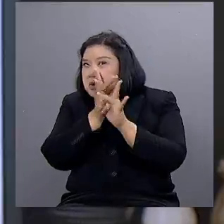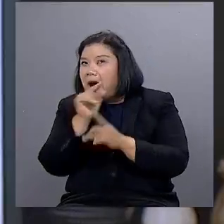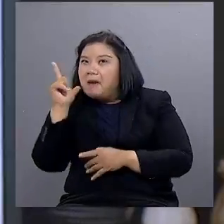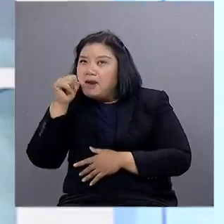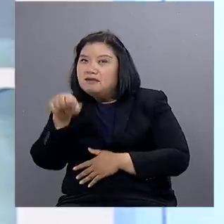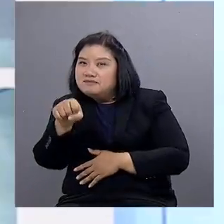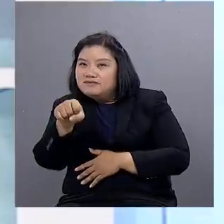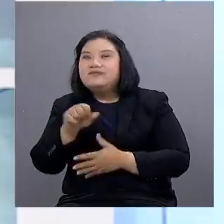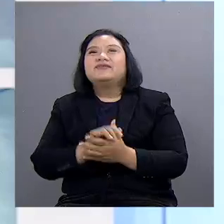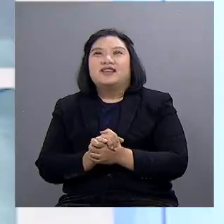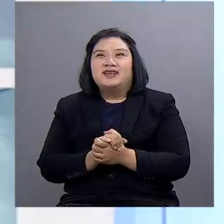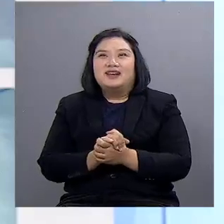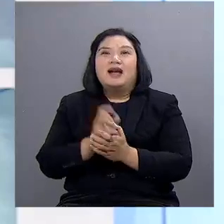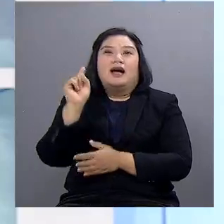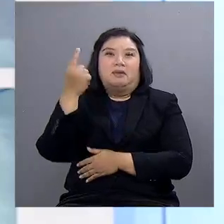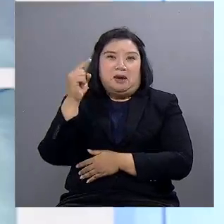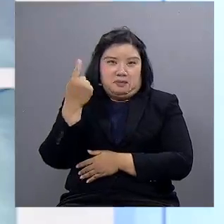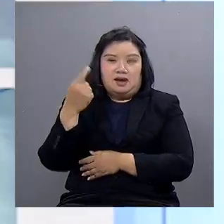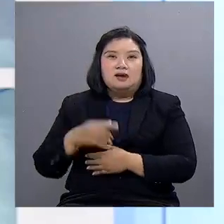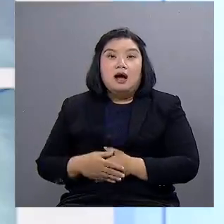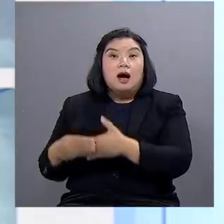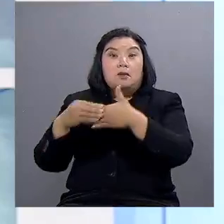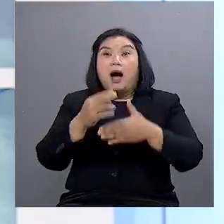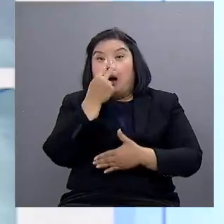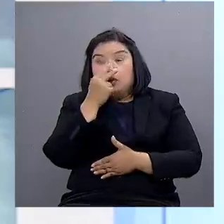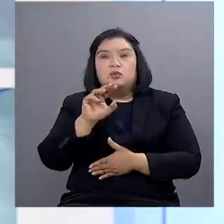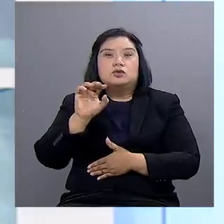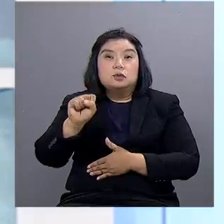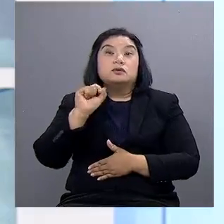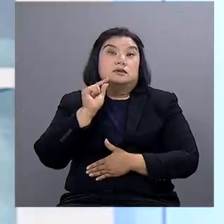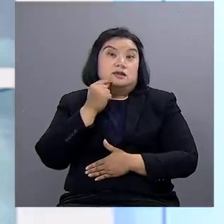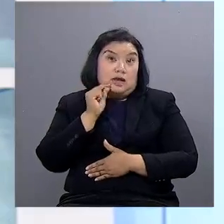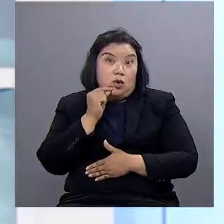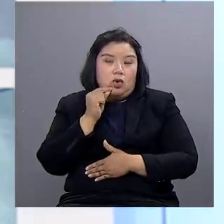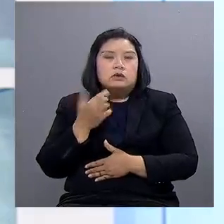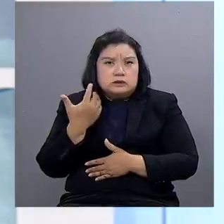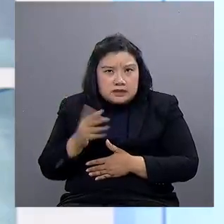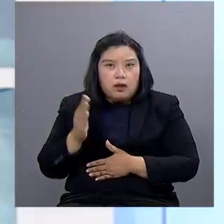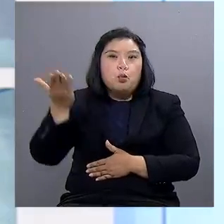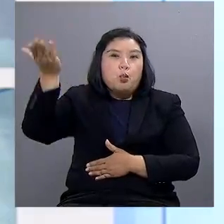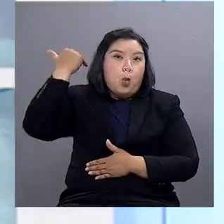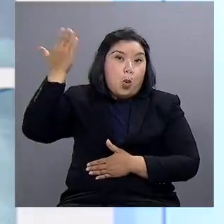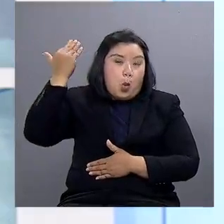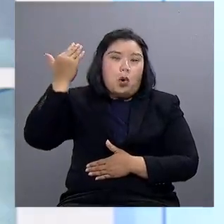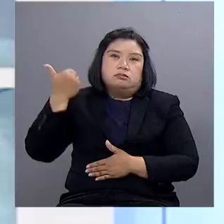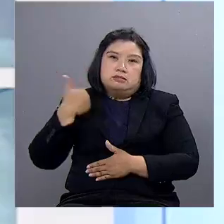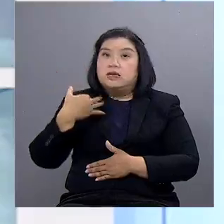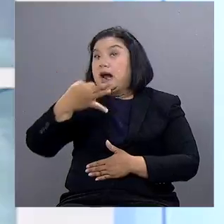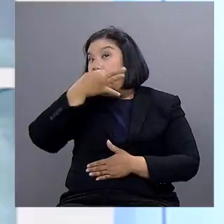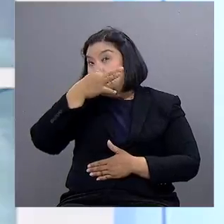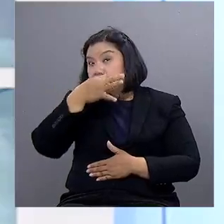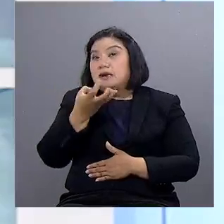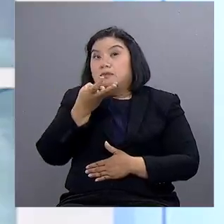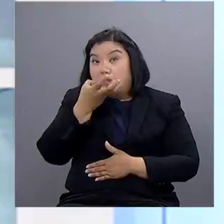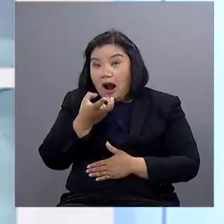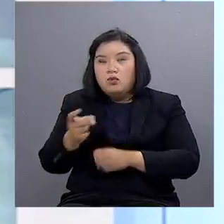ค่ะเดี๋ยวช่วงนี้นะคะพาไปที่จังหวัดสมุทรสาครกันบ้างค่ะปกติเนี่ยเราจะเห็นอาชีพทำนาเกลือใช่ไหมคะแต่จะบอก